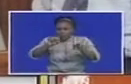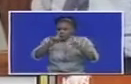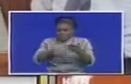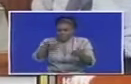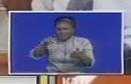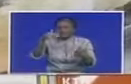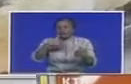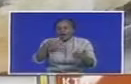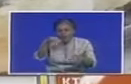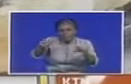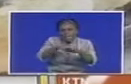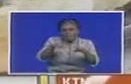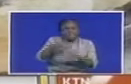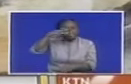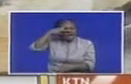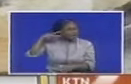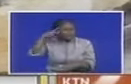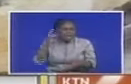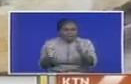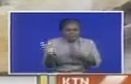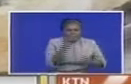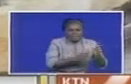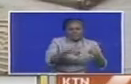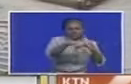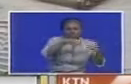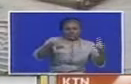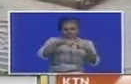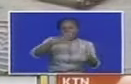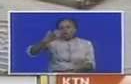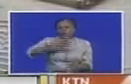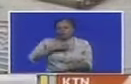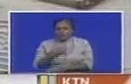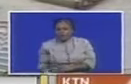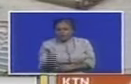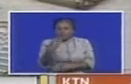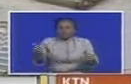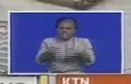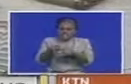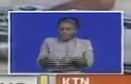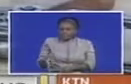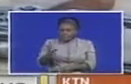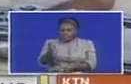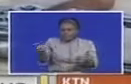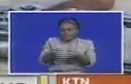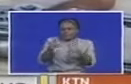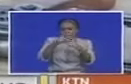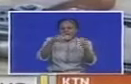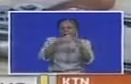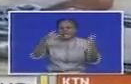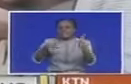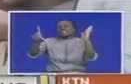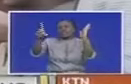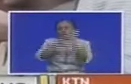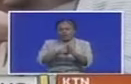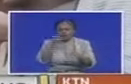wana Al-Shabab, kujiandaa kutekeleza mauaji, kumiliki vilipuzi, bunduki na risasi kinyume cha sheria,